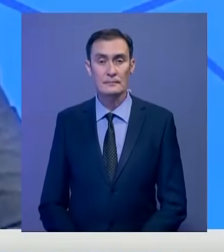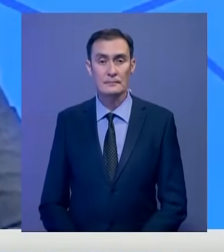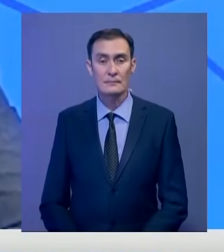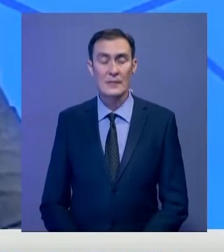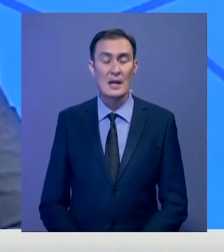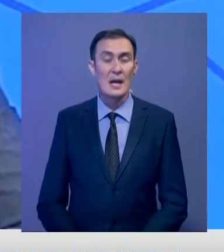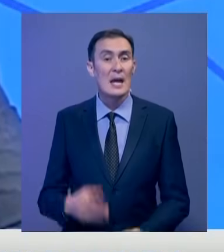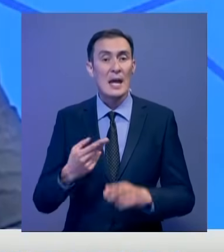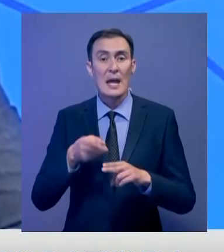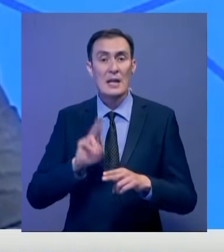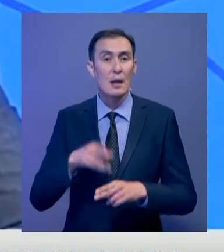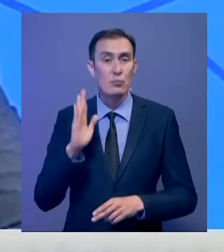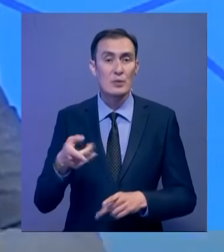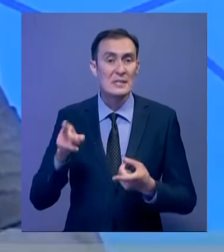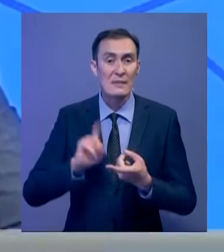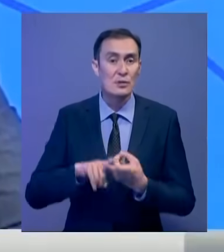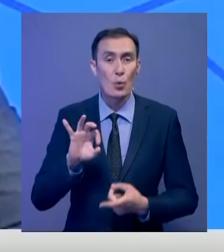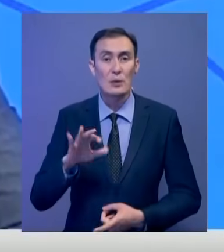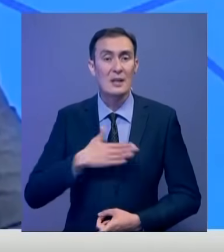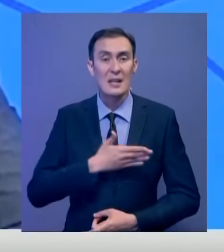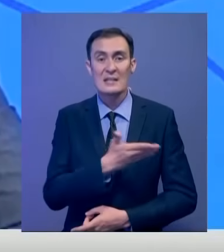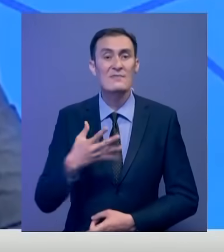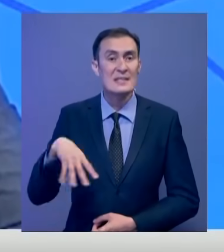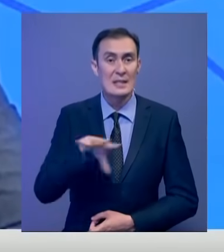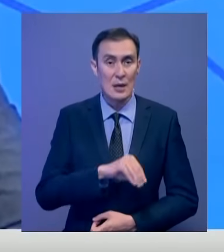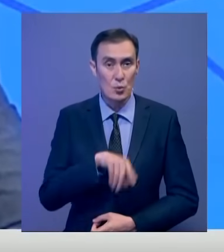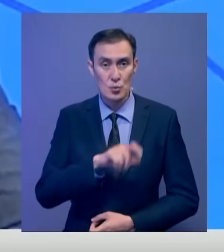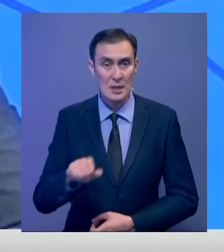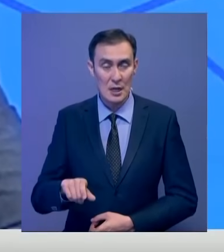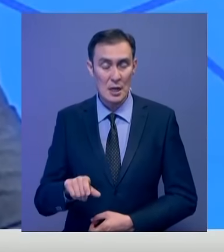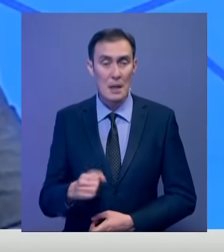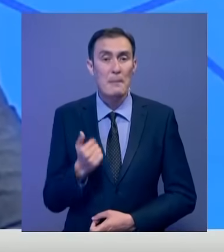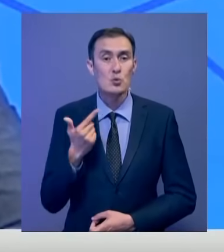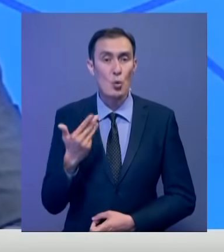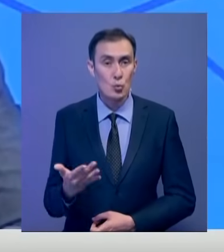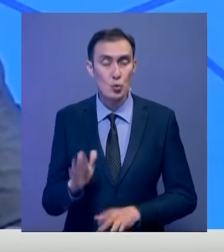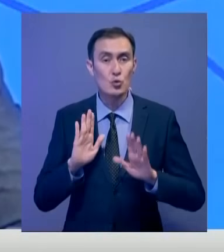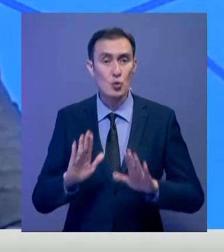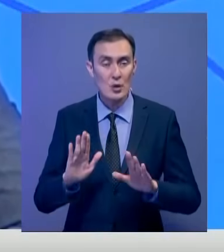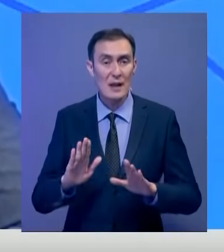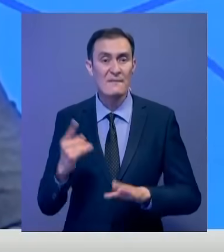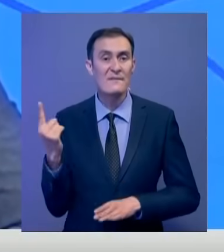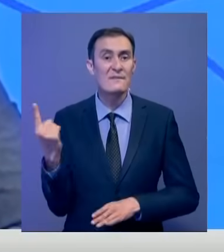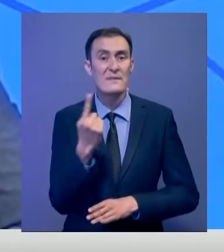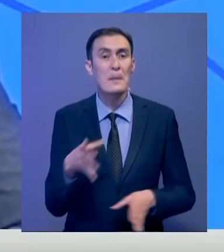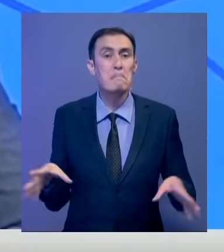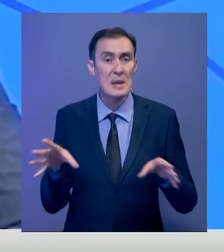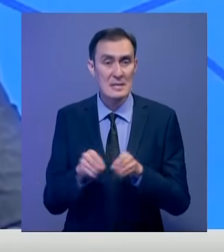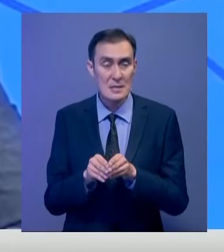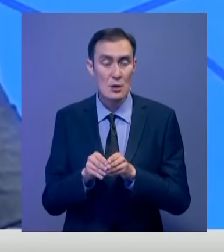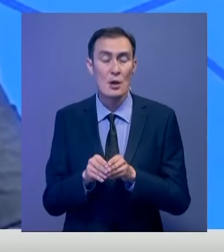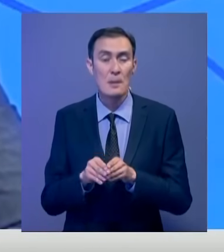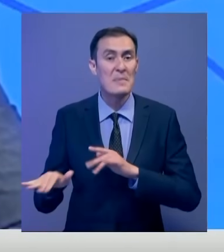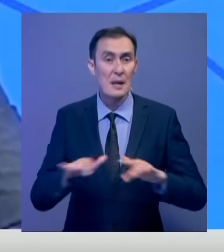Все зависит от нас всех вместе взятых, поскольку только в едином